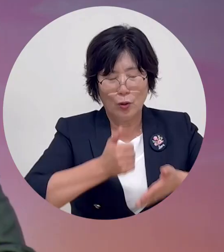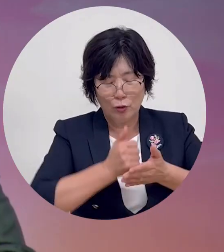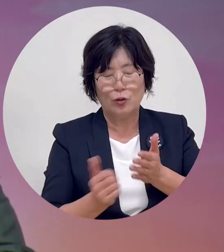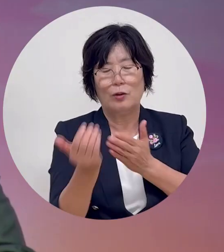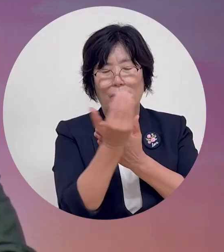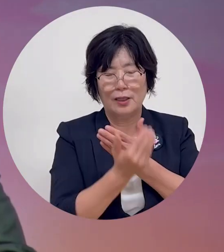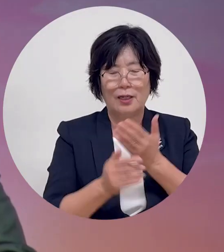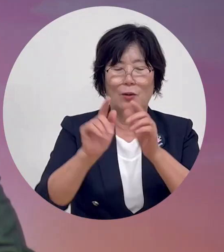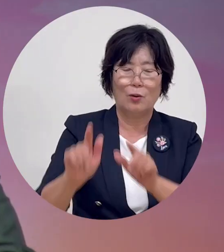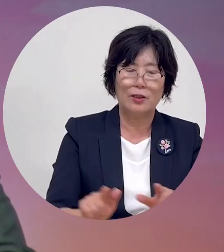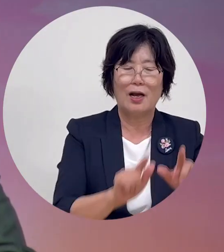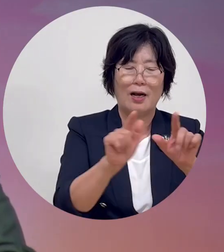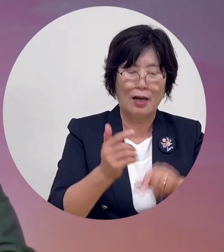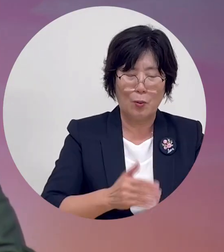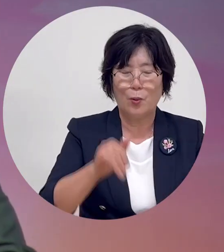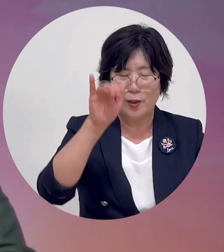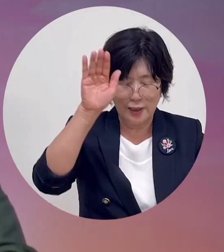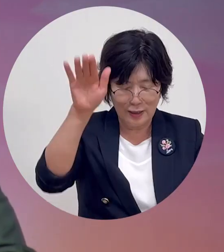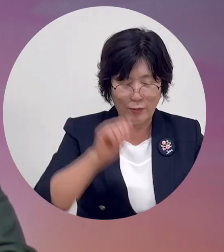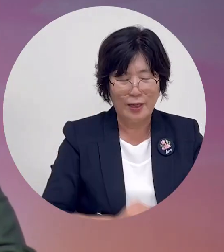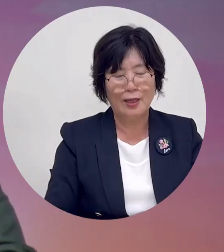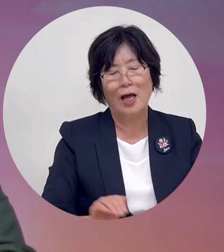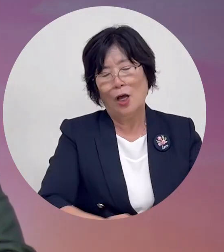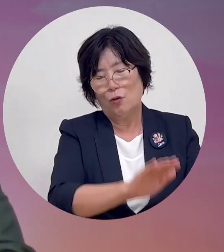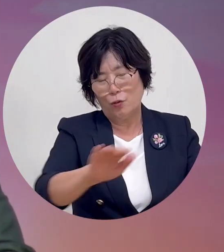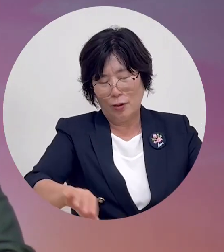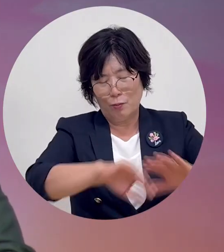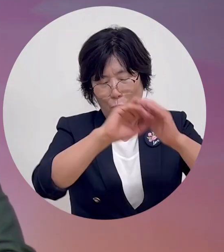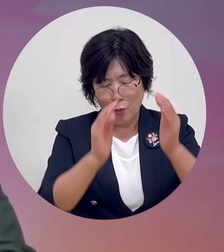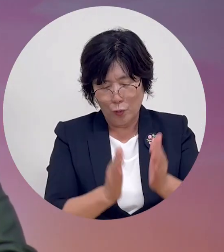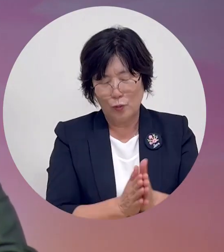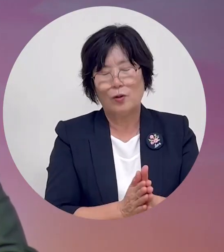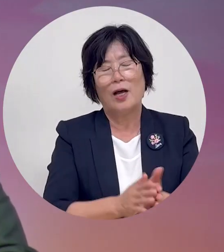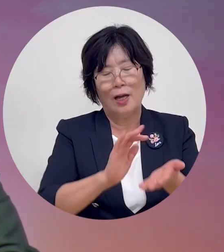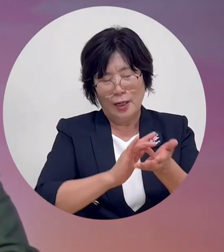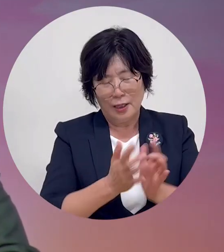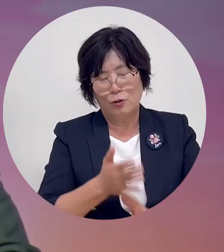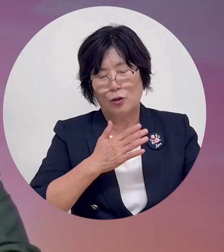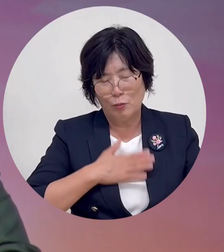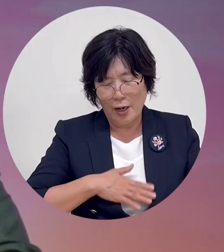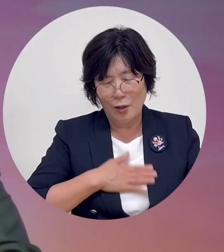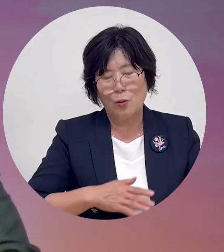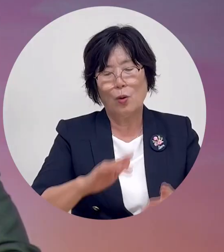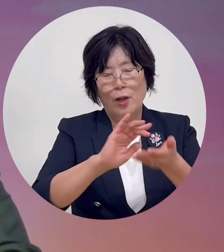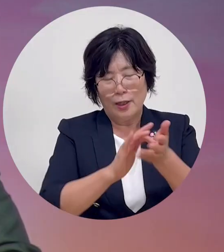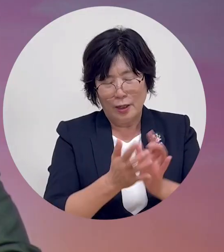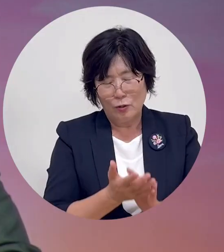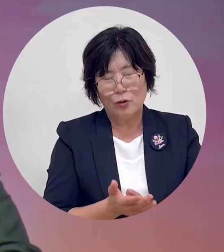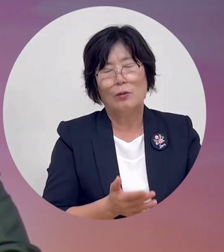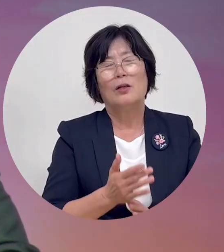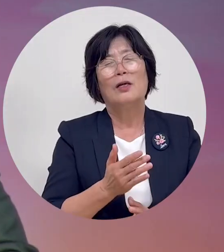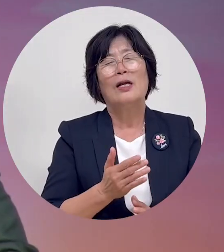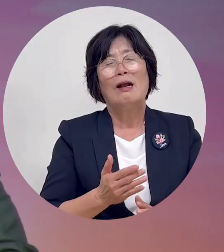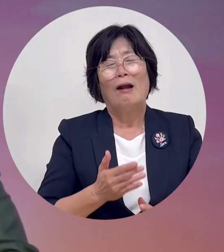있습니다. 우리 모두가 예수님을 알게 하여 주시고 예수님의 은혜를 아는 자가 되게